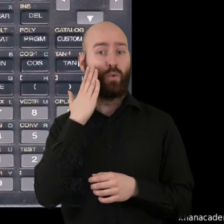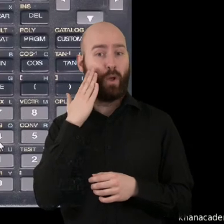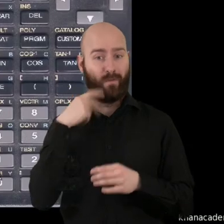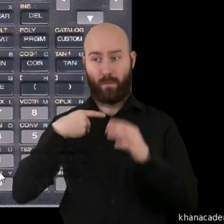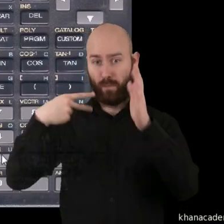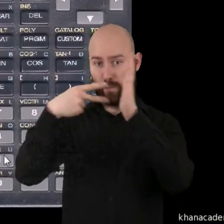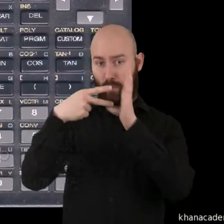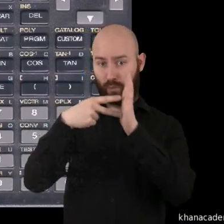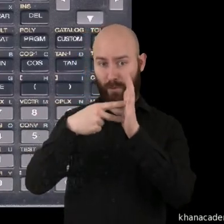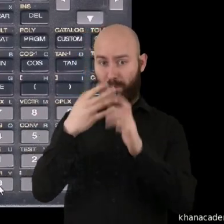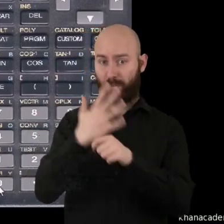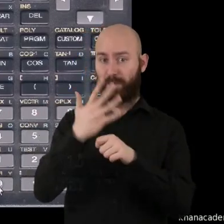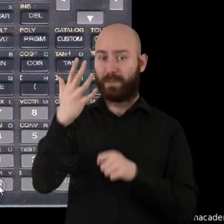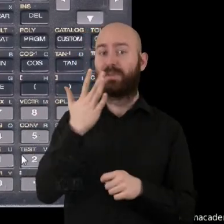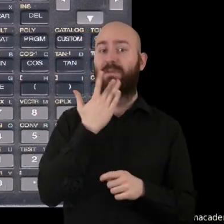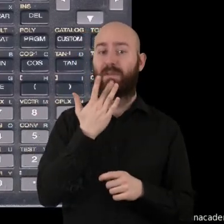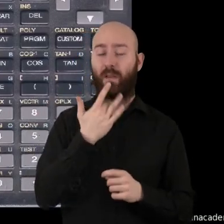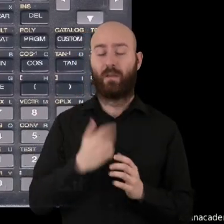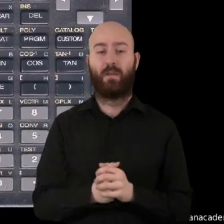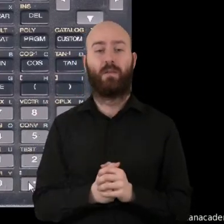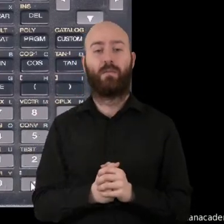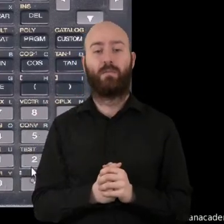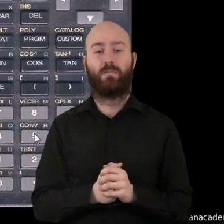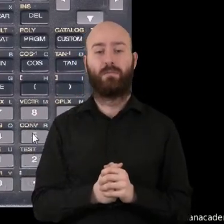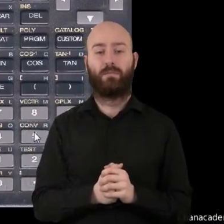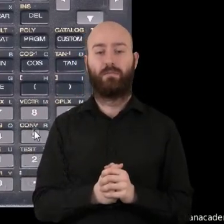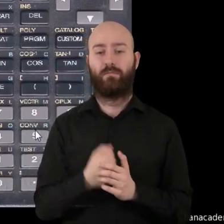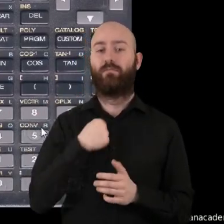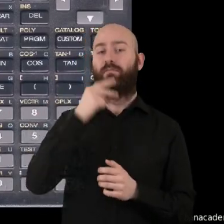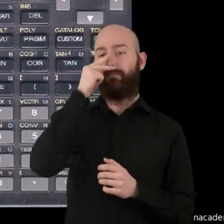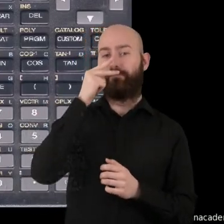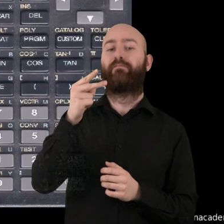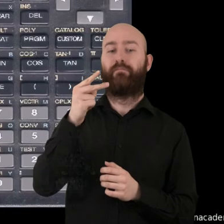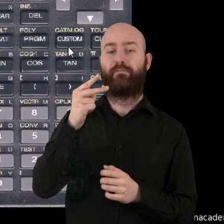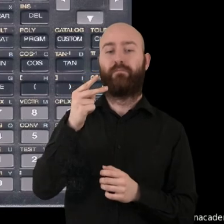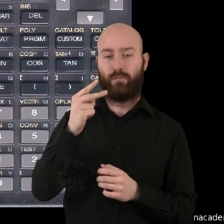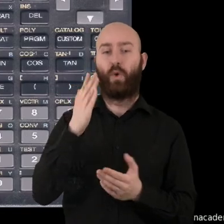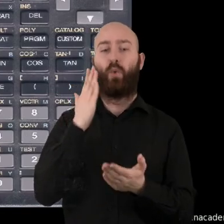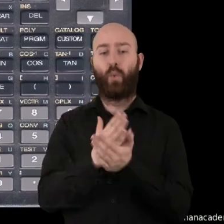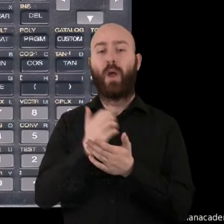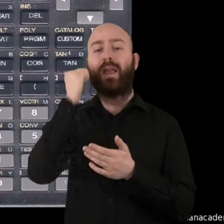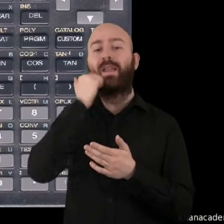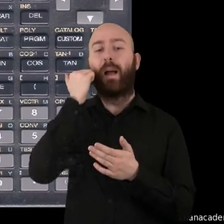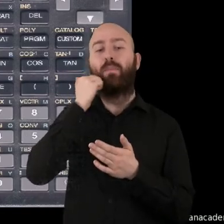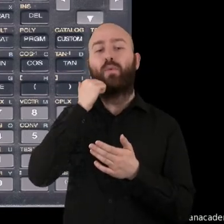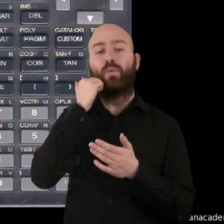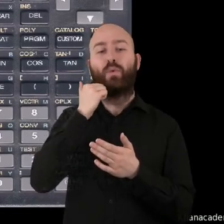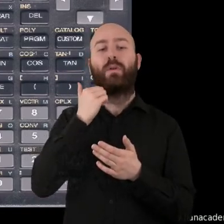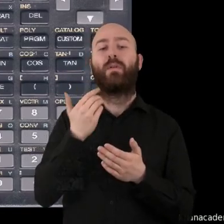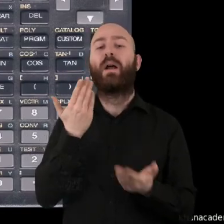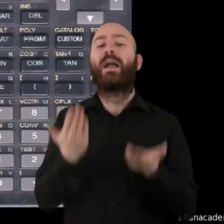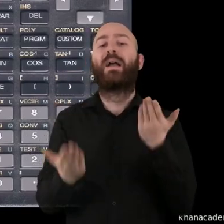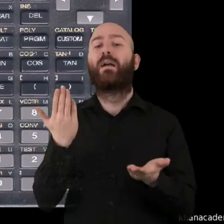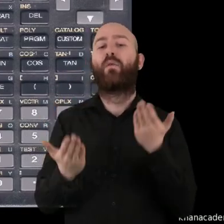jeśli podzielę 1200 dolarów przez 55 centów, to uzyskam ilość jabłek w